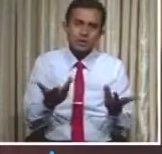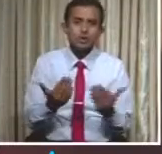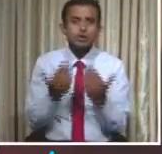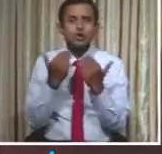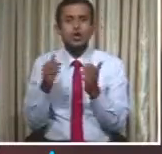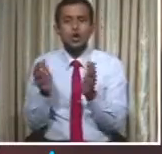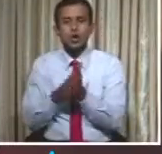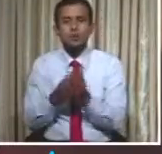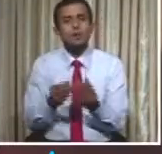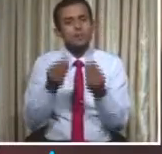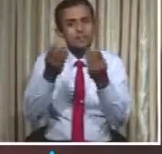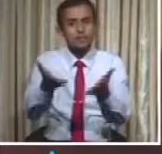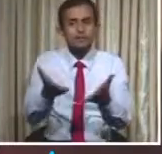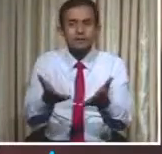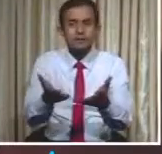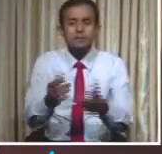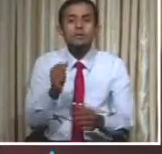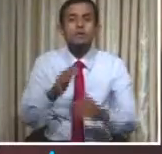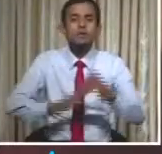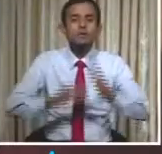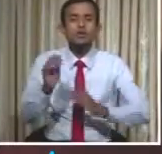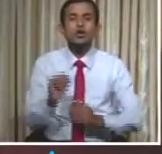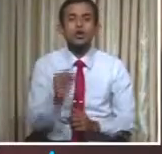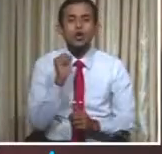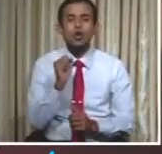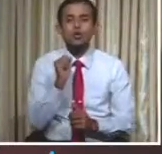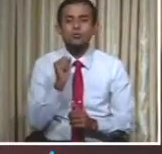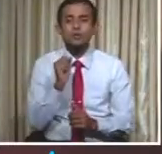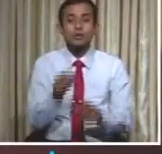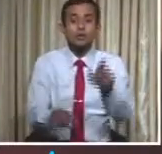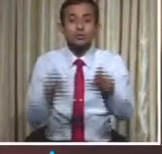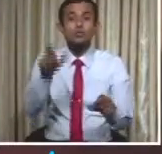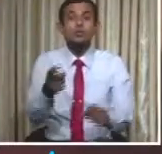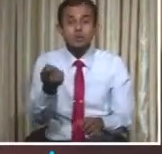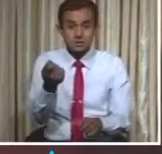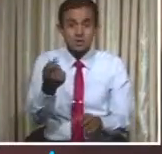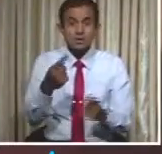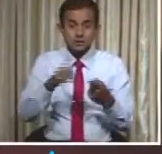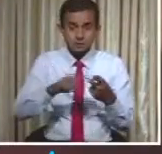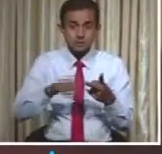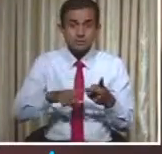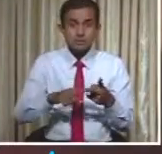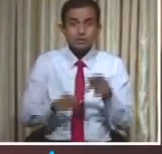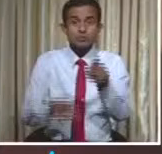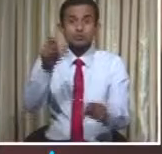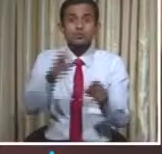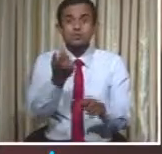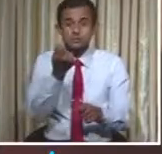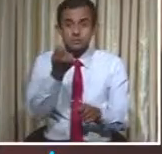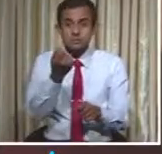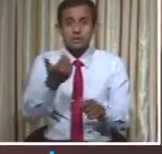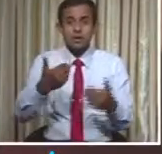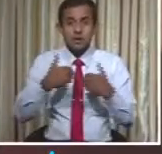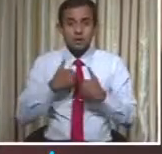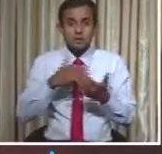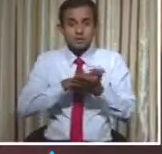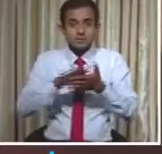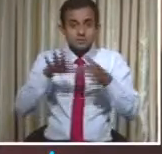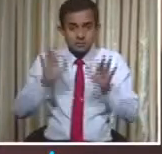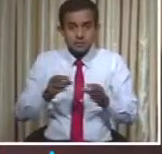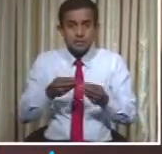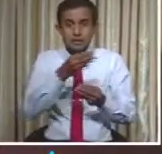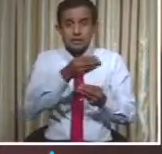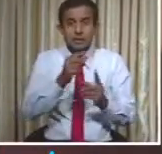කාර්ක සභාවකට හරි දෙන්න ඒක කොයි විදියට අපි යදෙව්වේ කියලා. මොකද ඒක මහජනතාවගේ සල්ලි දෙවෙනි එක මේ මහජනතාවගේ මුදල් අපි විධිමත්ව බැහැර